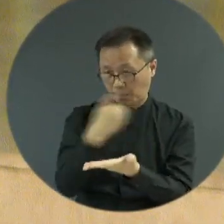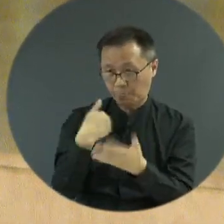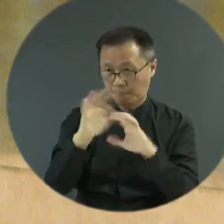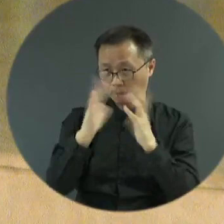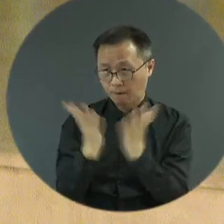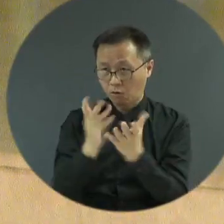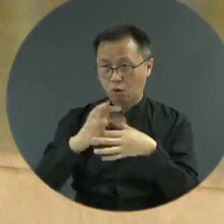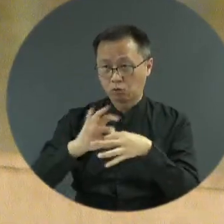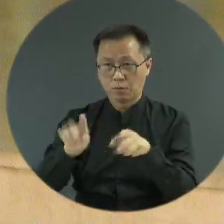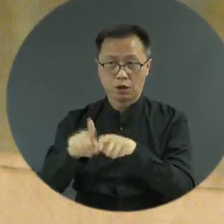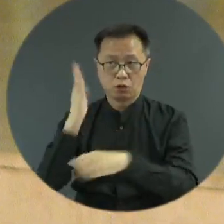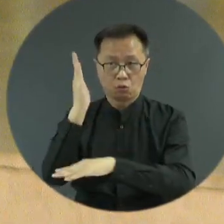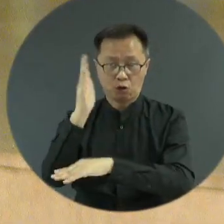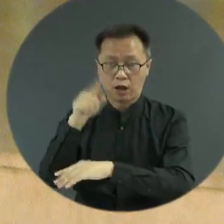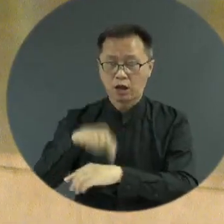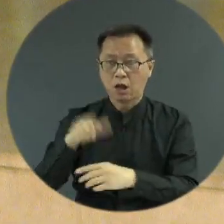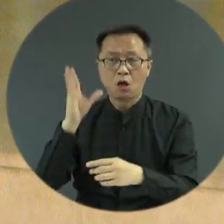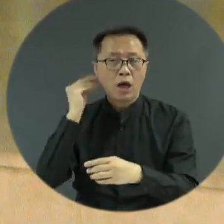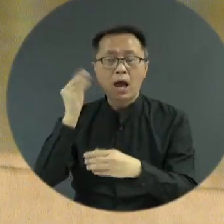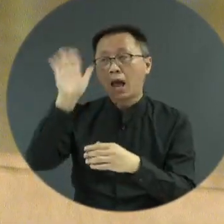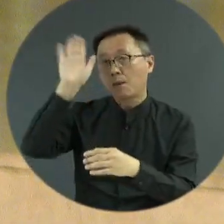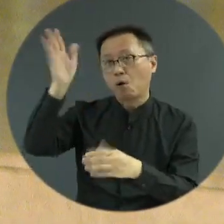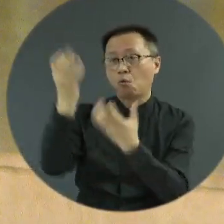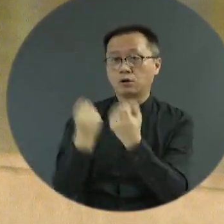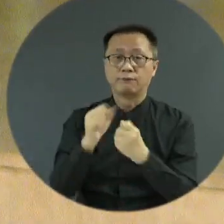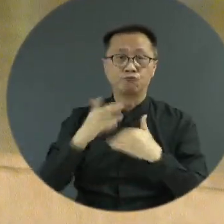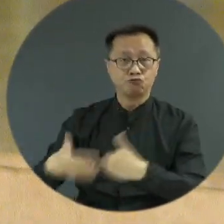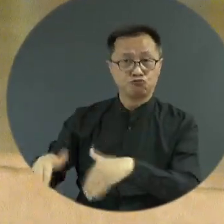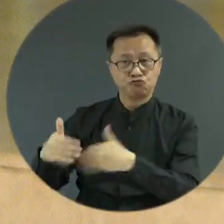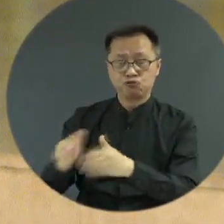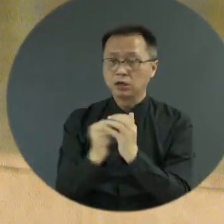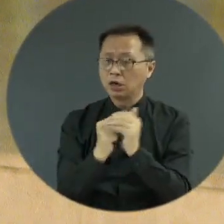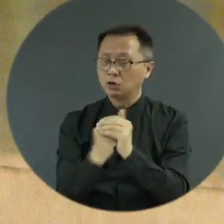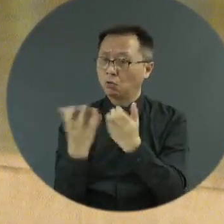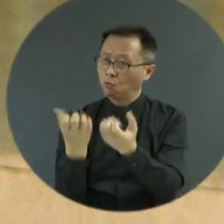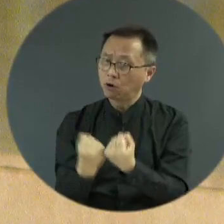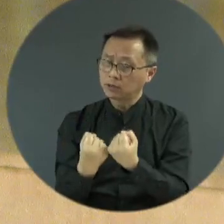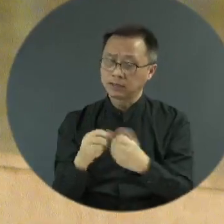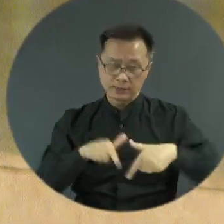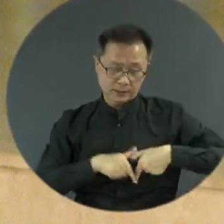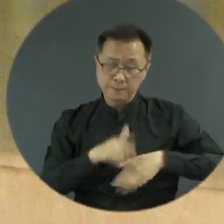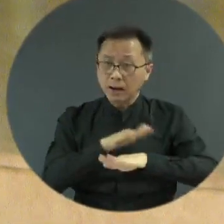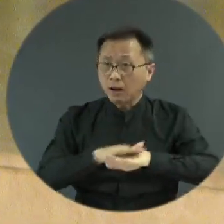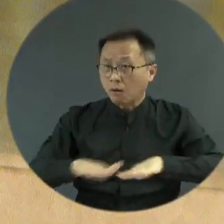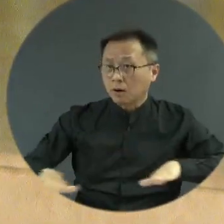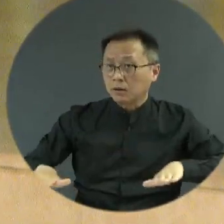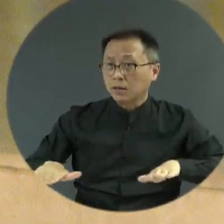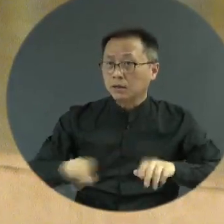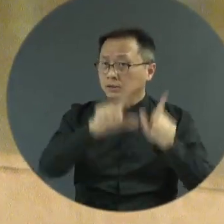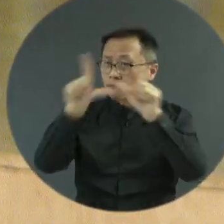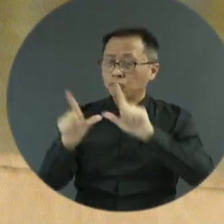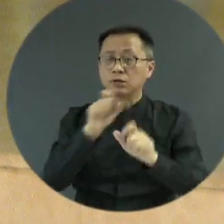信天主和希望得到宽恕，祈祷令到他心灵平安，生活得有依